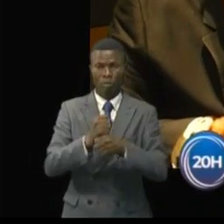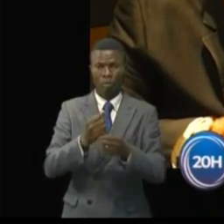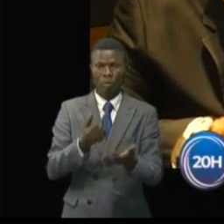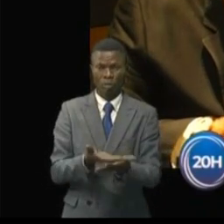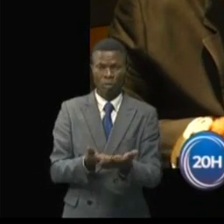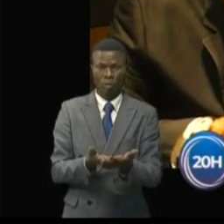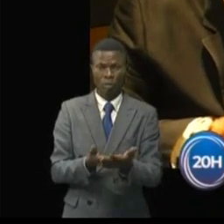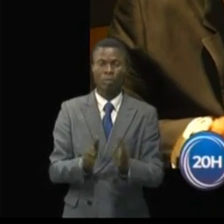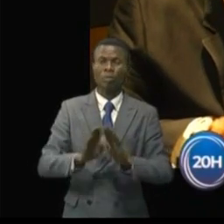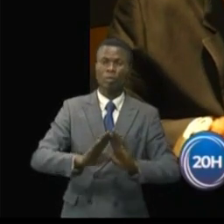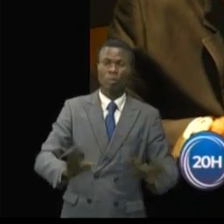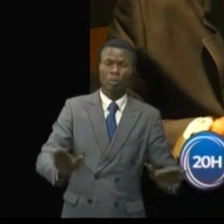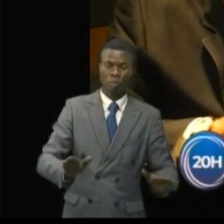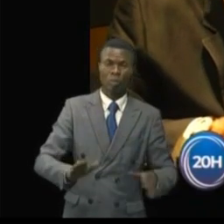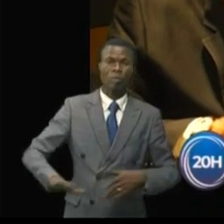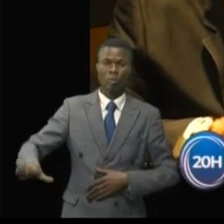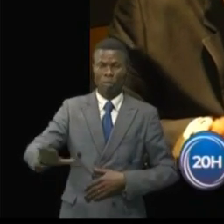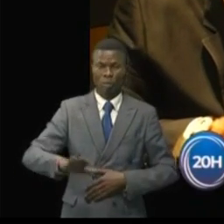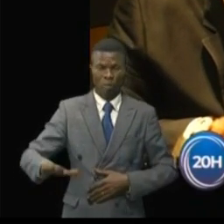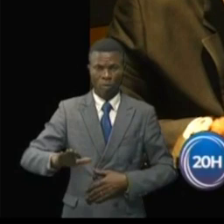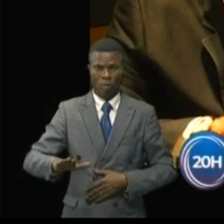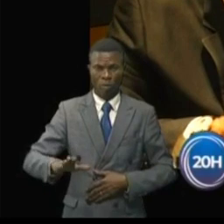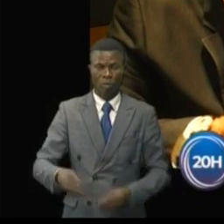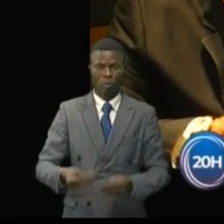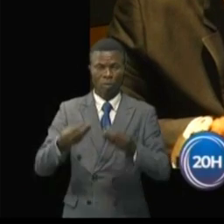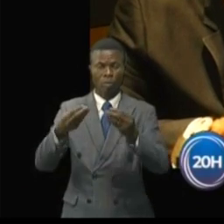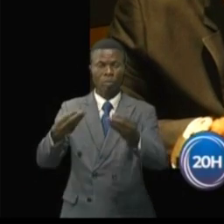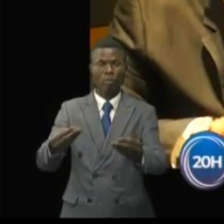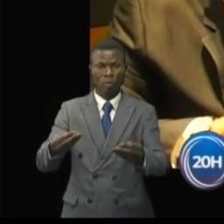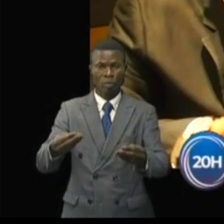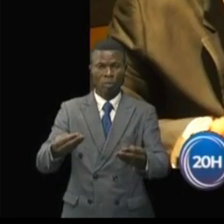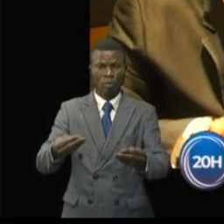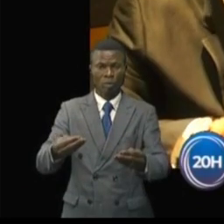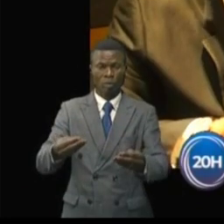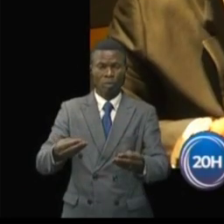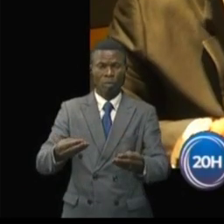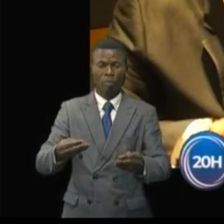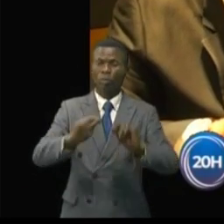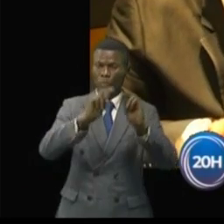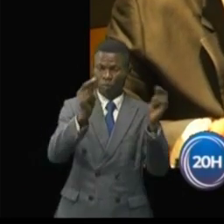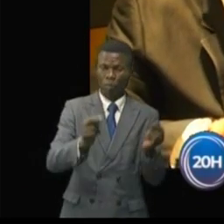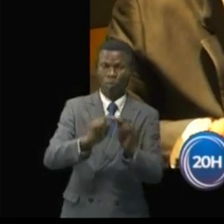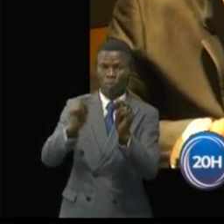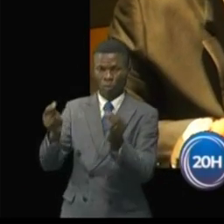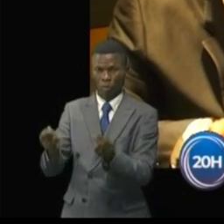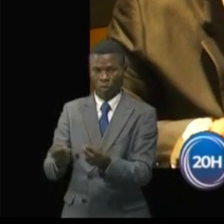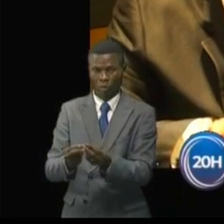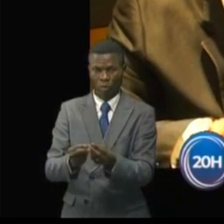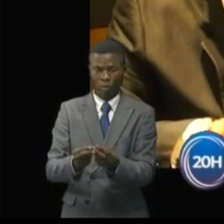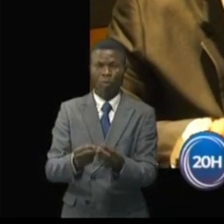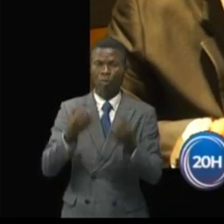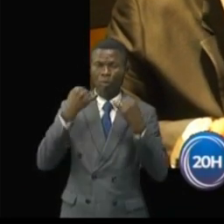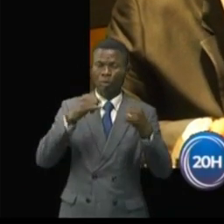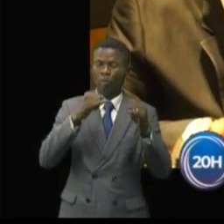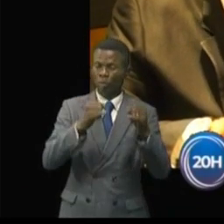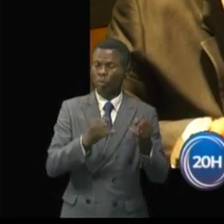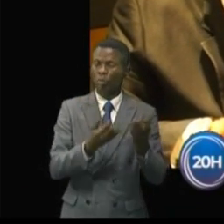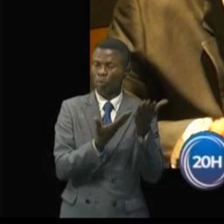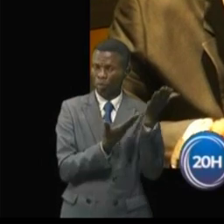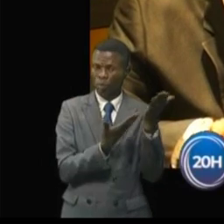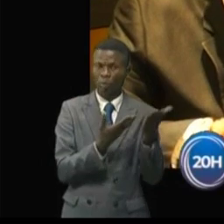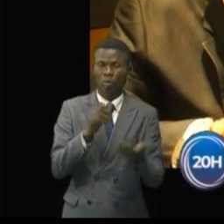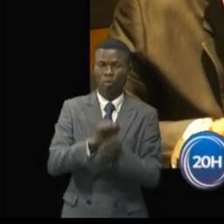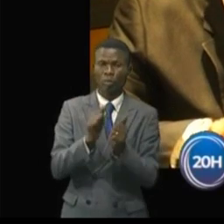la capacité du pays à mettre à la disposition des parties prenantes l'information budgétaire tout au long du